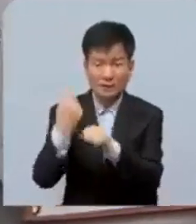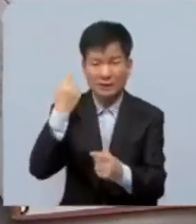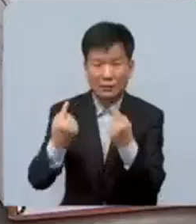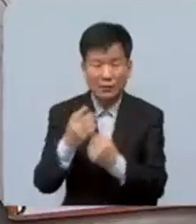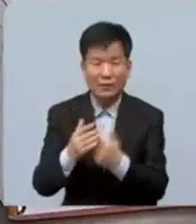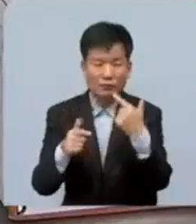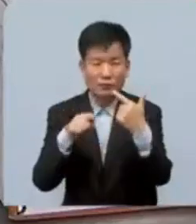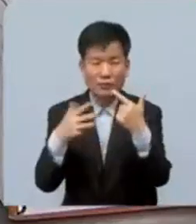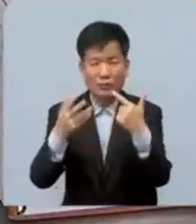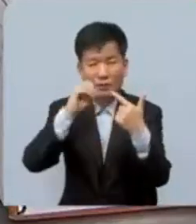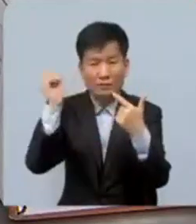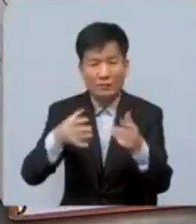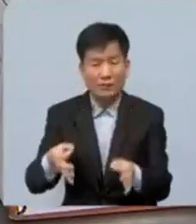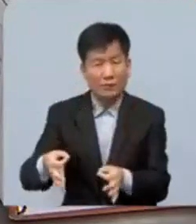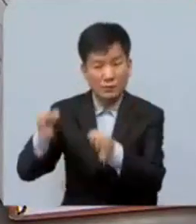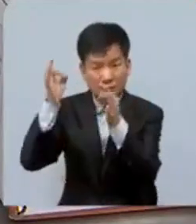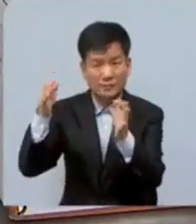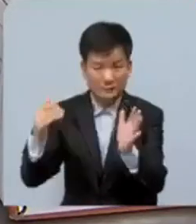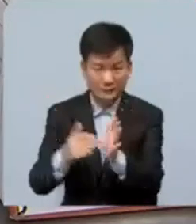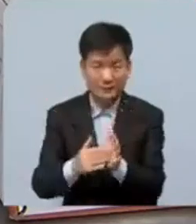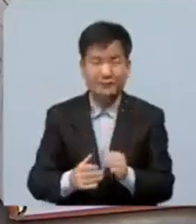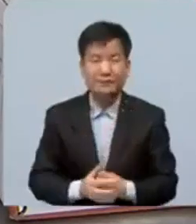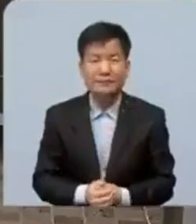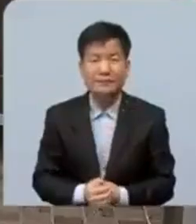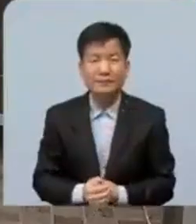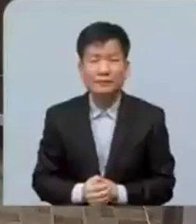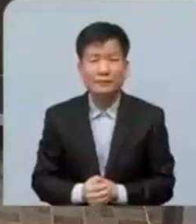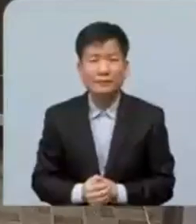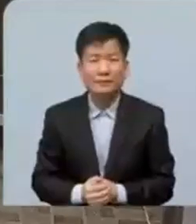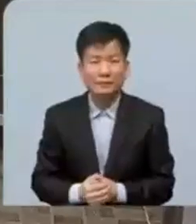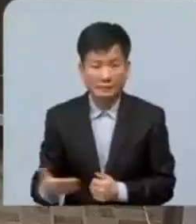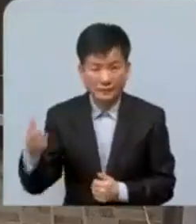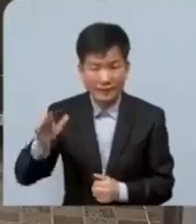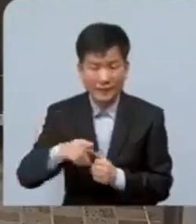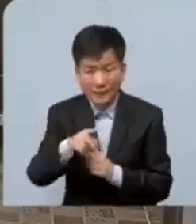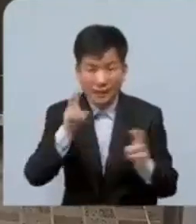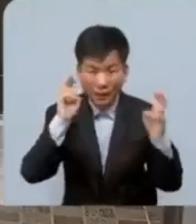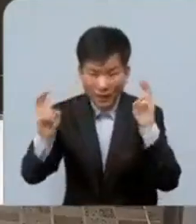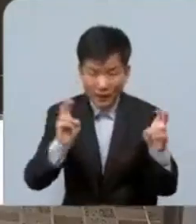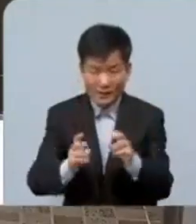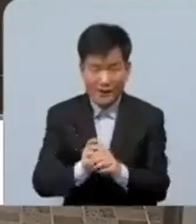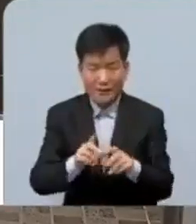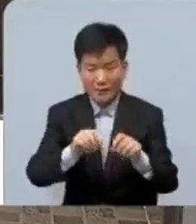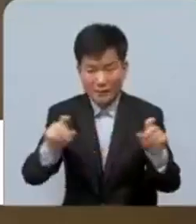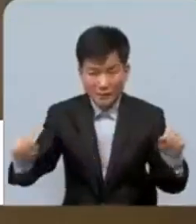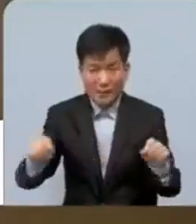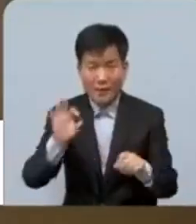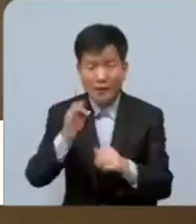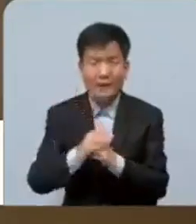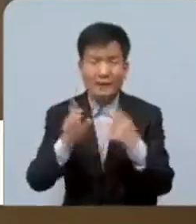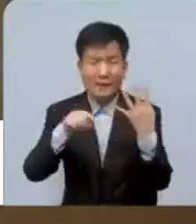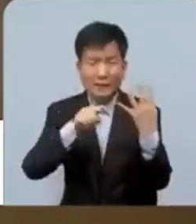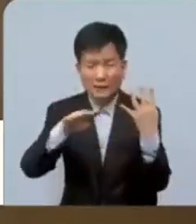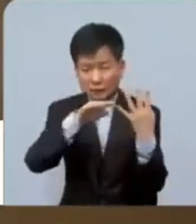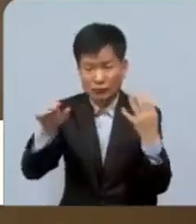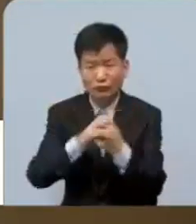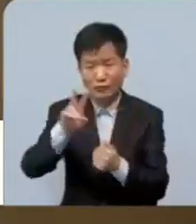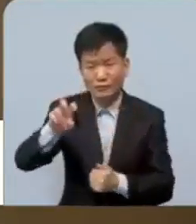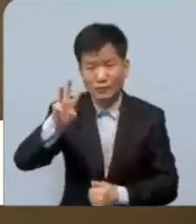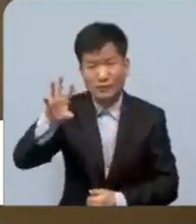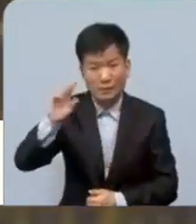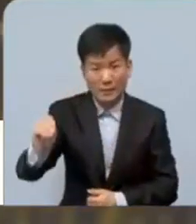지난해보다 6.8% 오른 것으로 조사됐습니다 하지만이 업체의 차례상 가격은 4인가족 기준